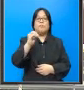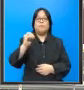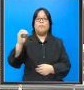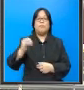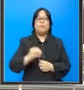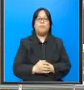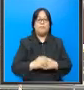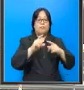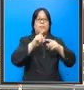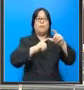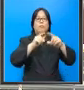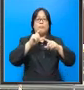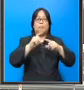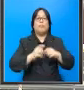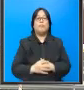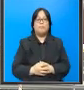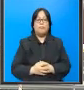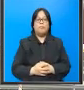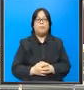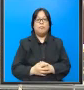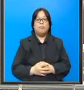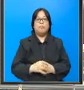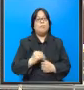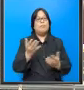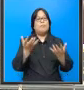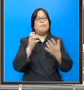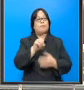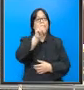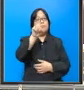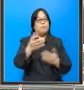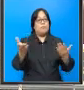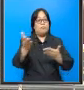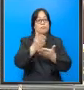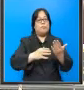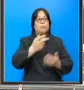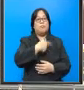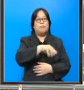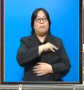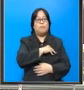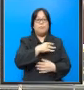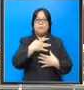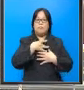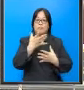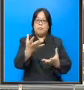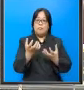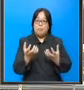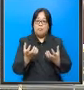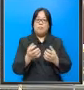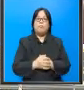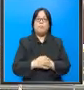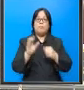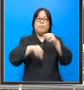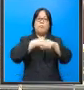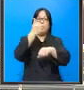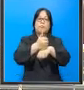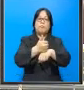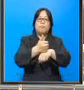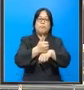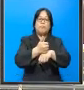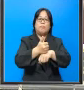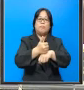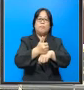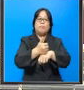20200 dewan bandaraya Kuala Lumpur Saya ingin bertanya adakah pihak Kementerian berniat untuk membina